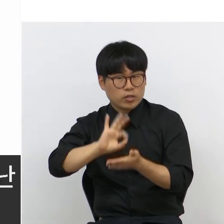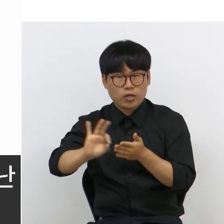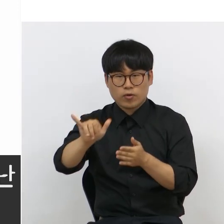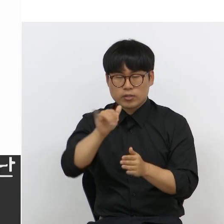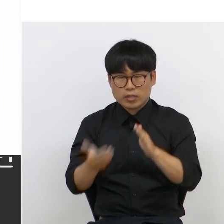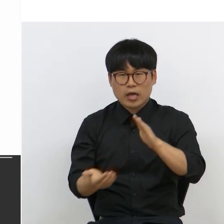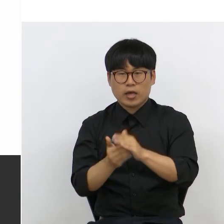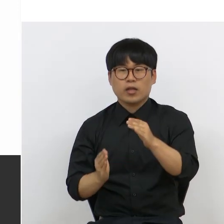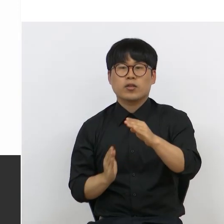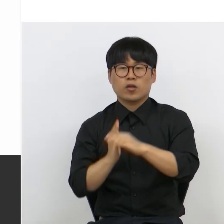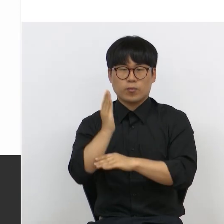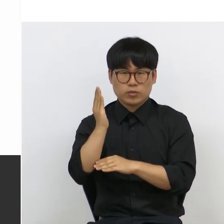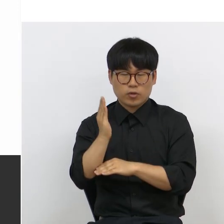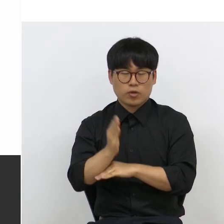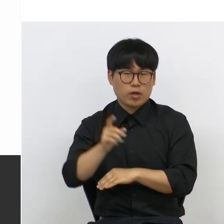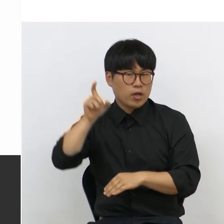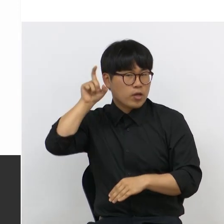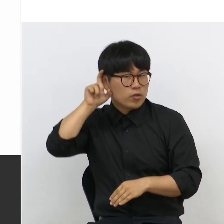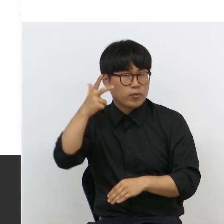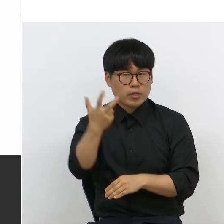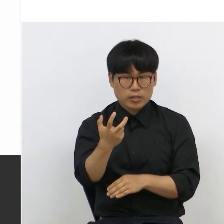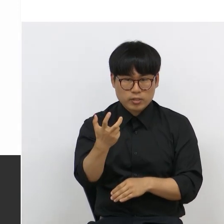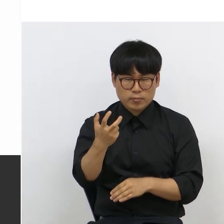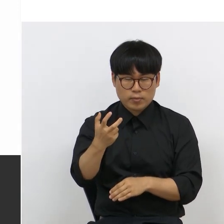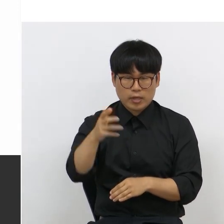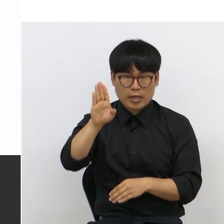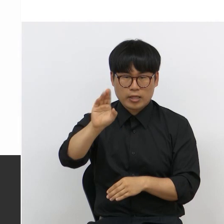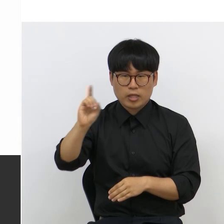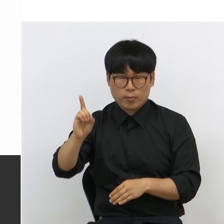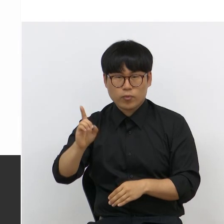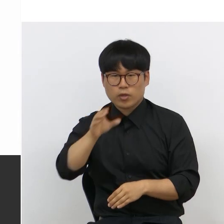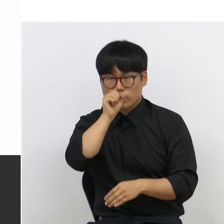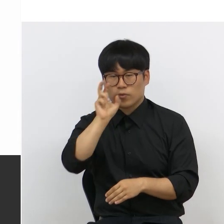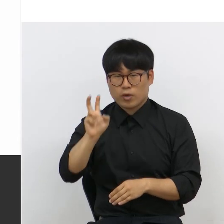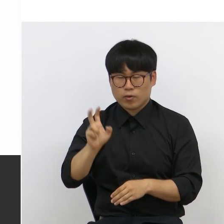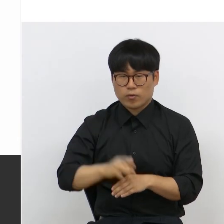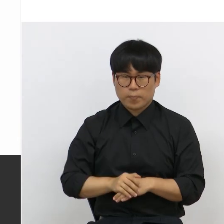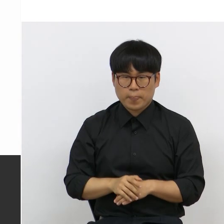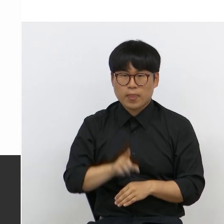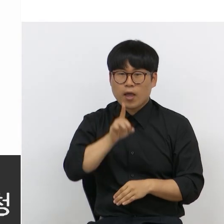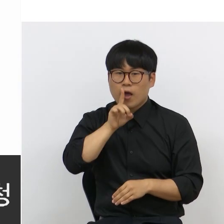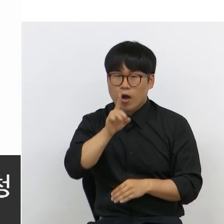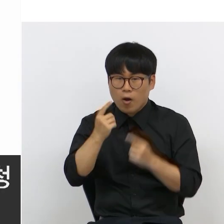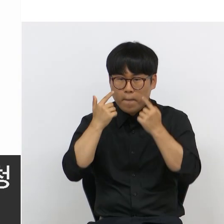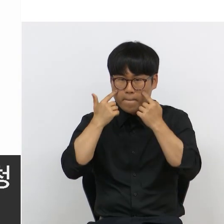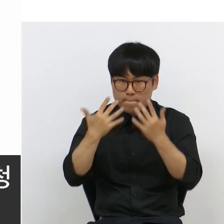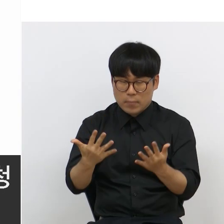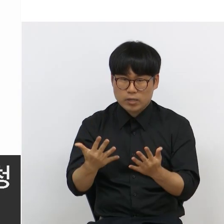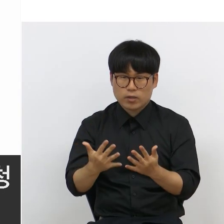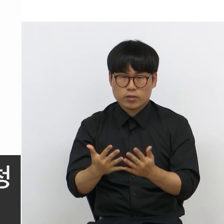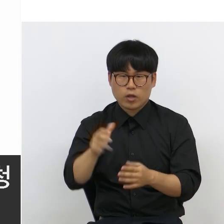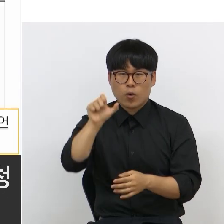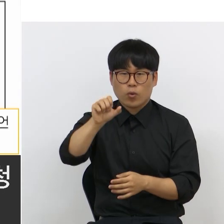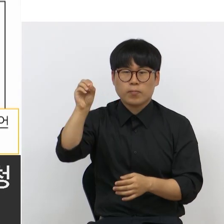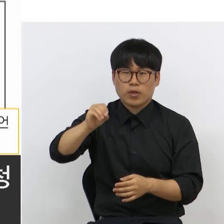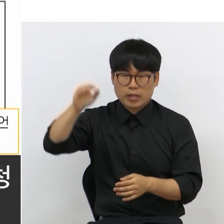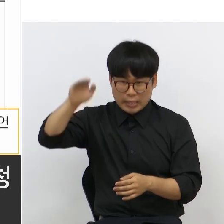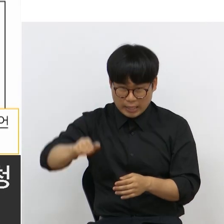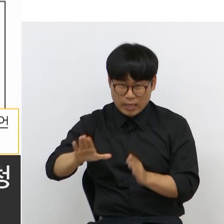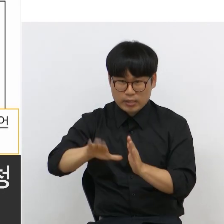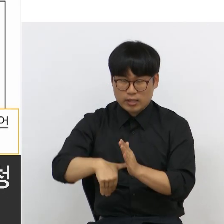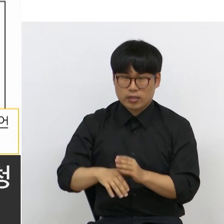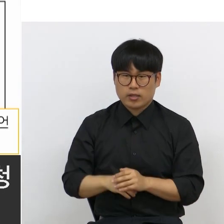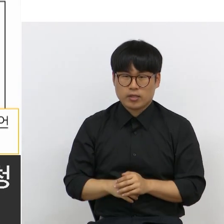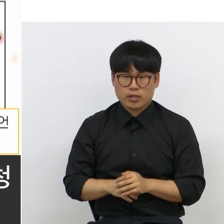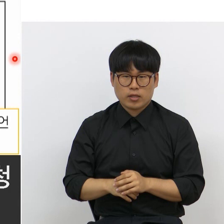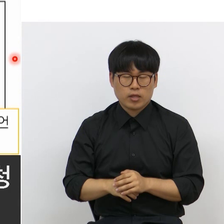한계를 넘어서서 청력도 70dB보다 나빠지고 그다음에 어음 명료도도 50%보다 떨어지게 되면 이런